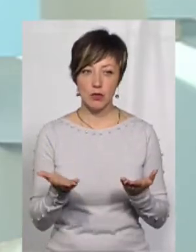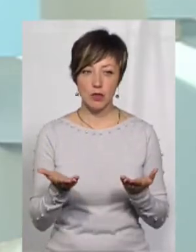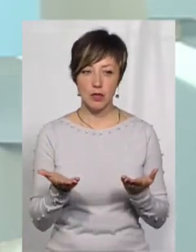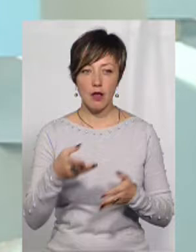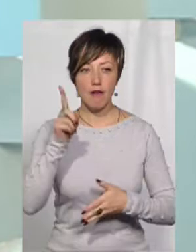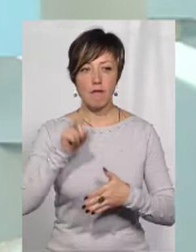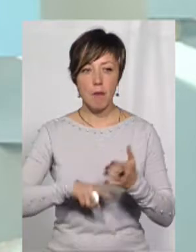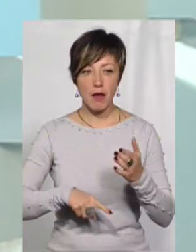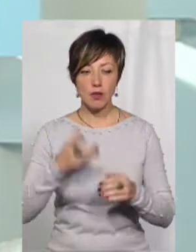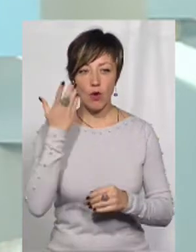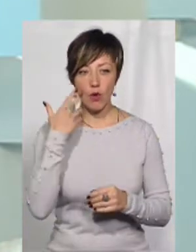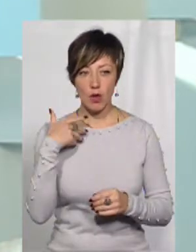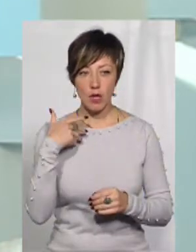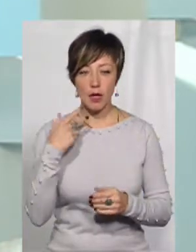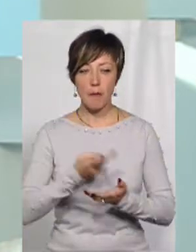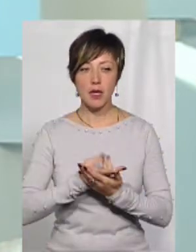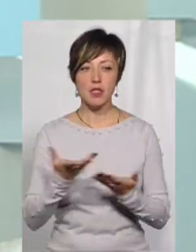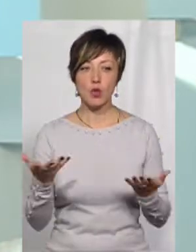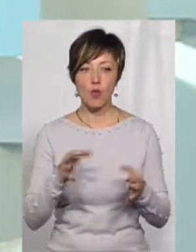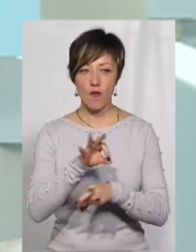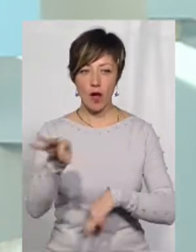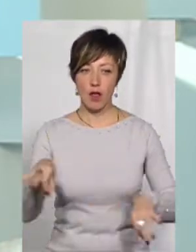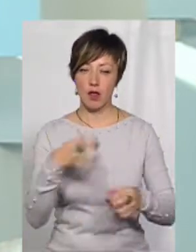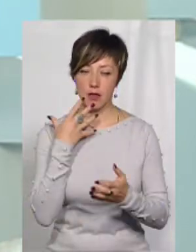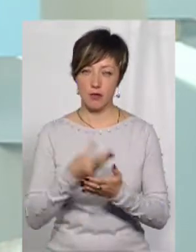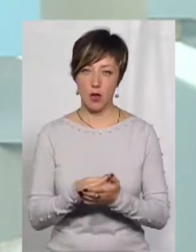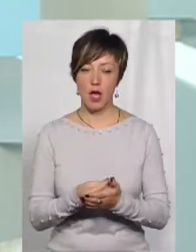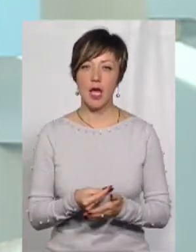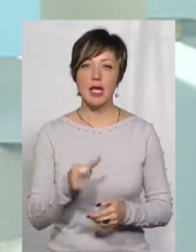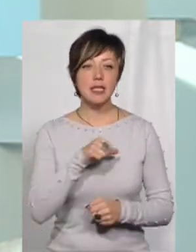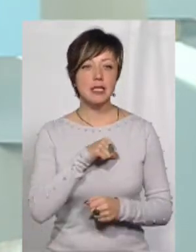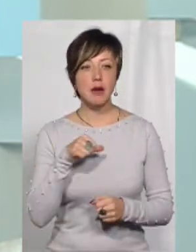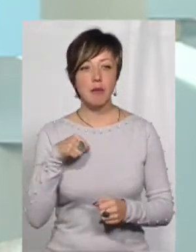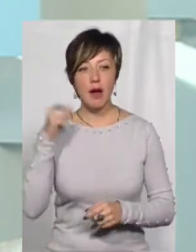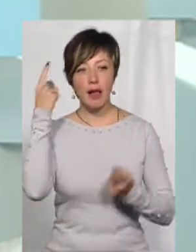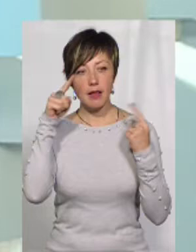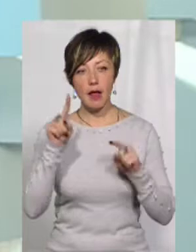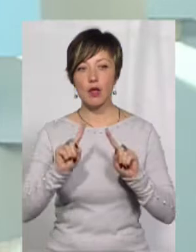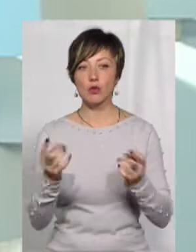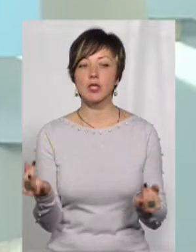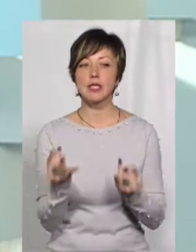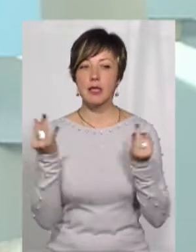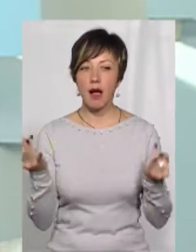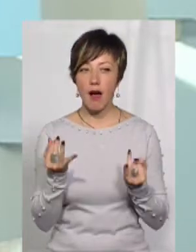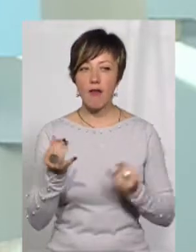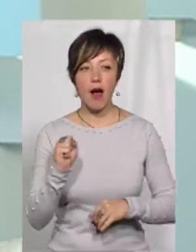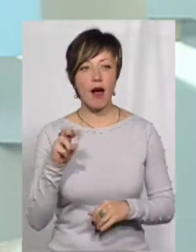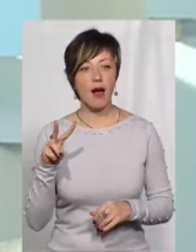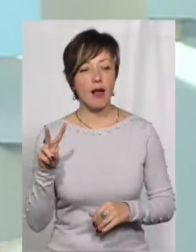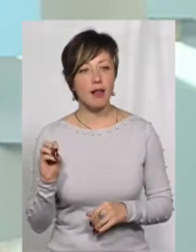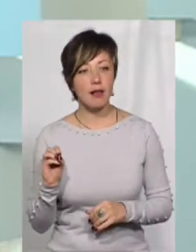мабуть, впевненості, коли вони презентували свої проекти. Сама ідея була дуже цікава,